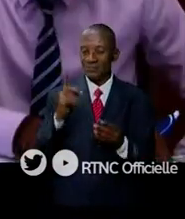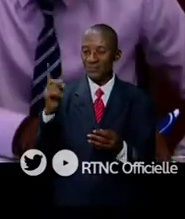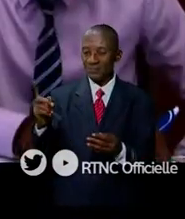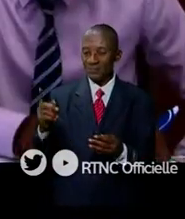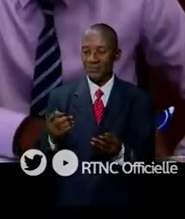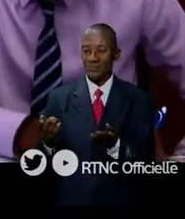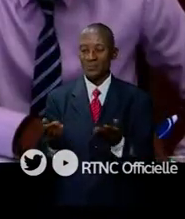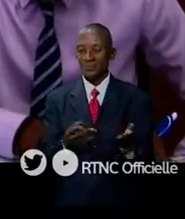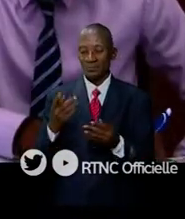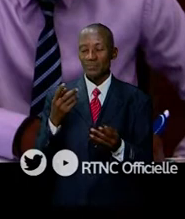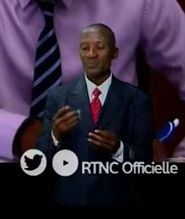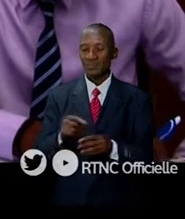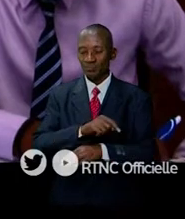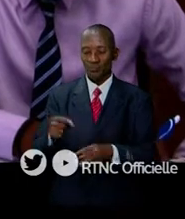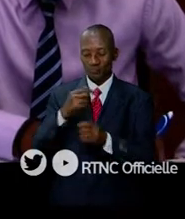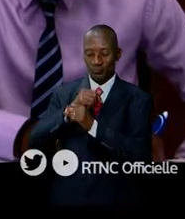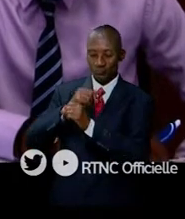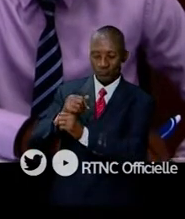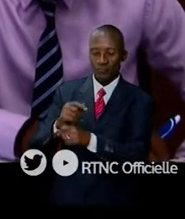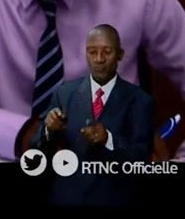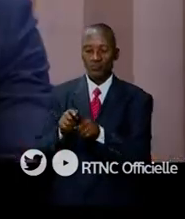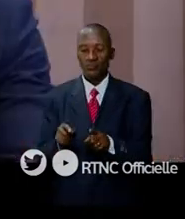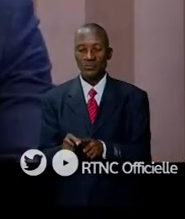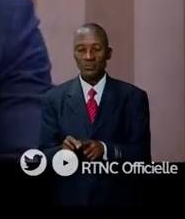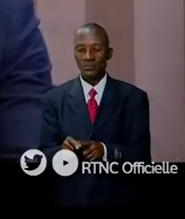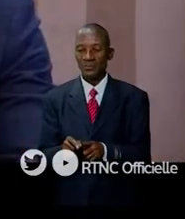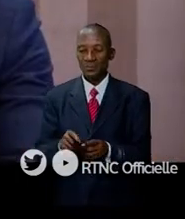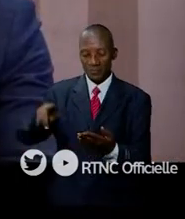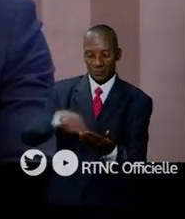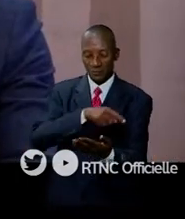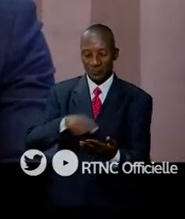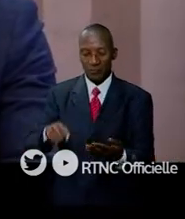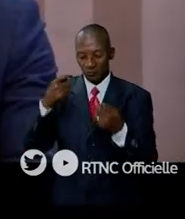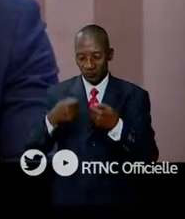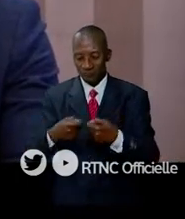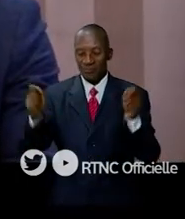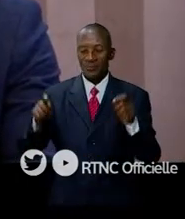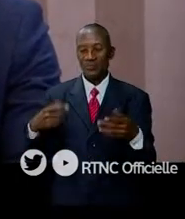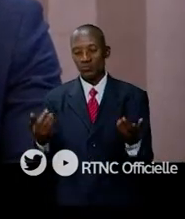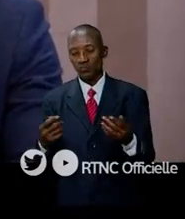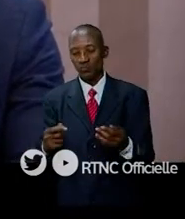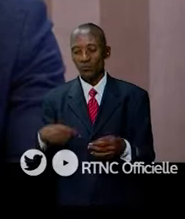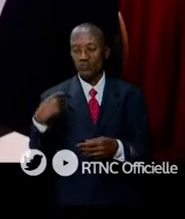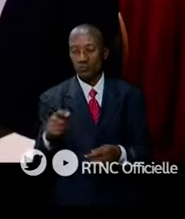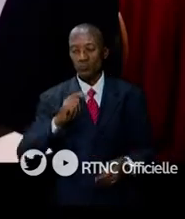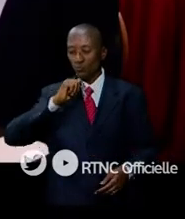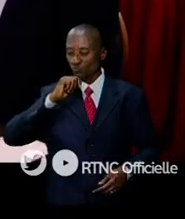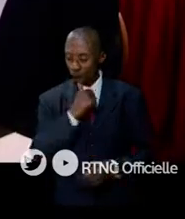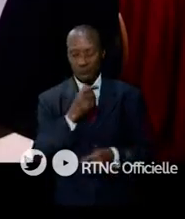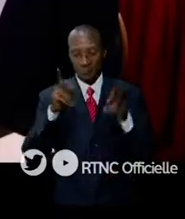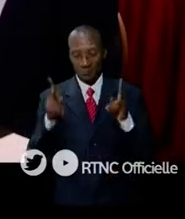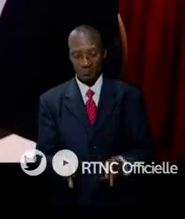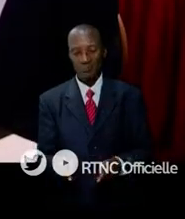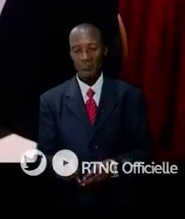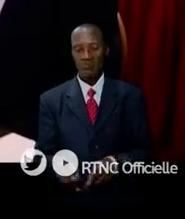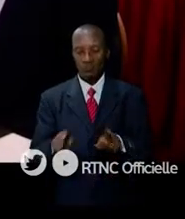la prévention et la lutte contre la traite de personnes, et sa sœur, l'Agence de prévention et lutte contre la corruption. Présent à